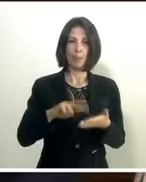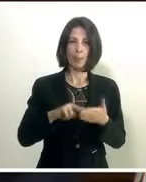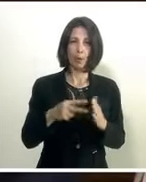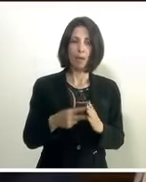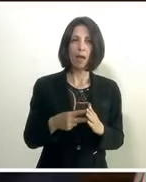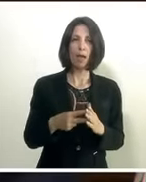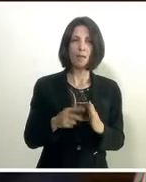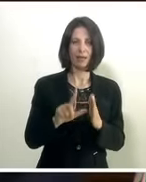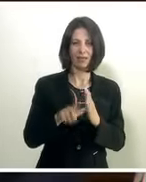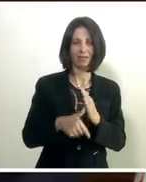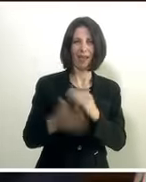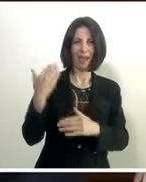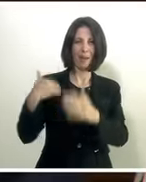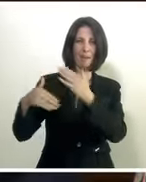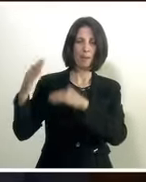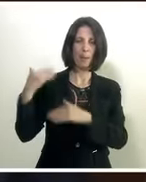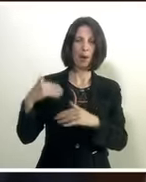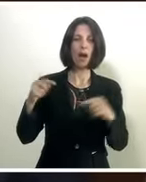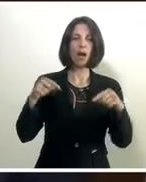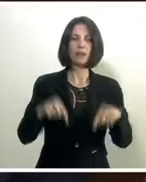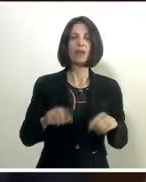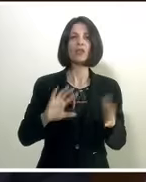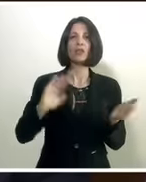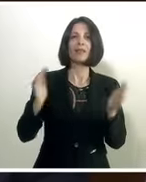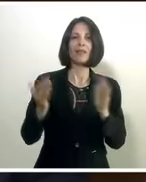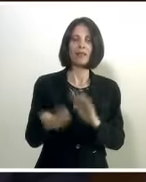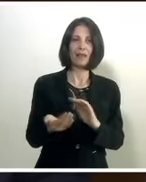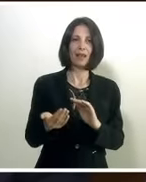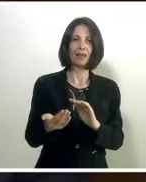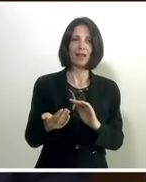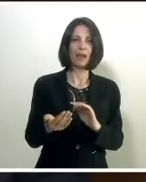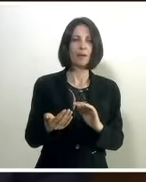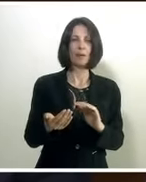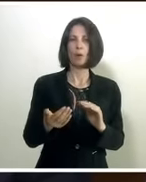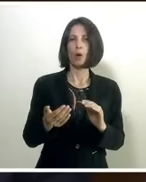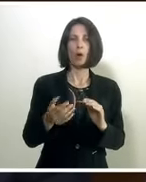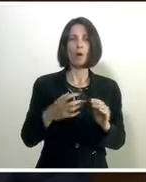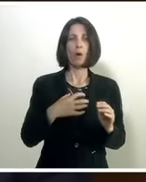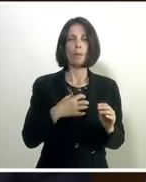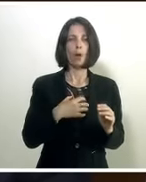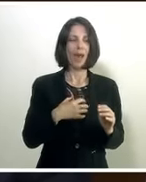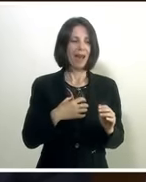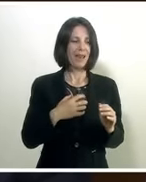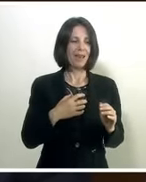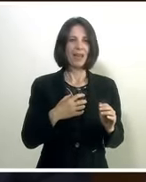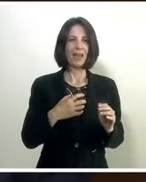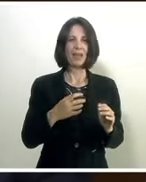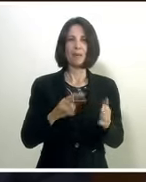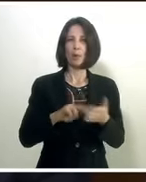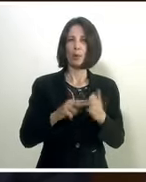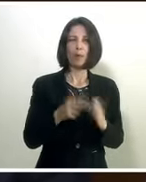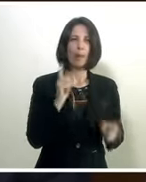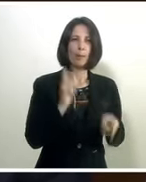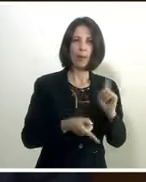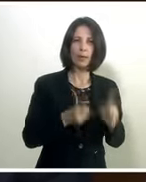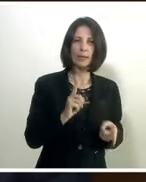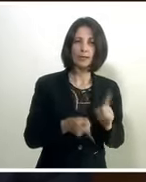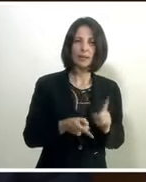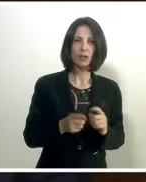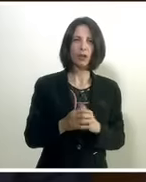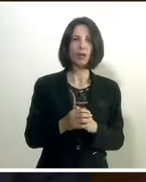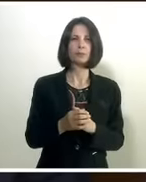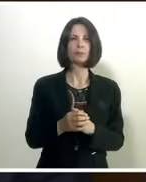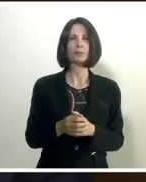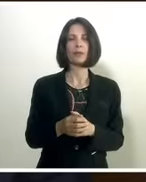questione politica prima ed essenziale perché dalla sua soluzione dipende la ripresa di fiducia nelle istituzioni la effettiva